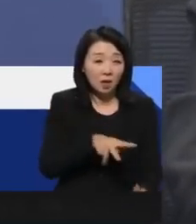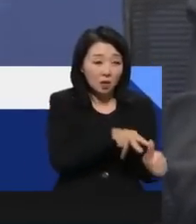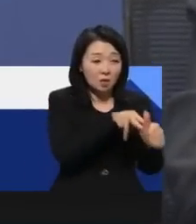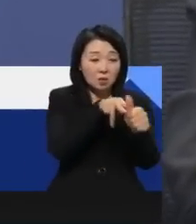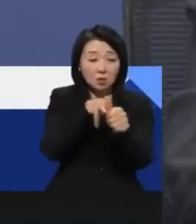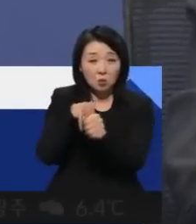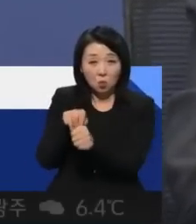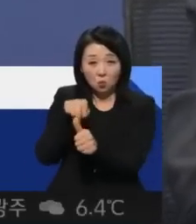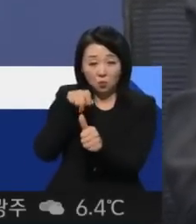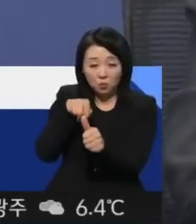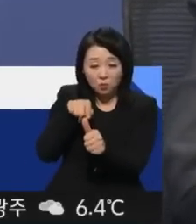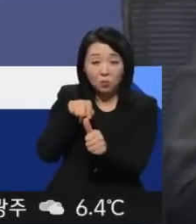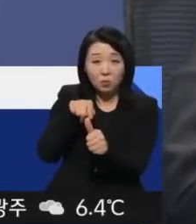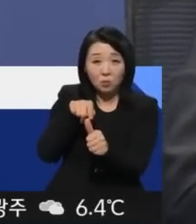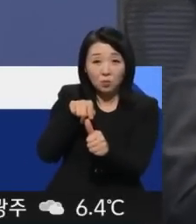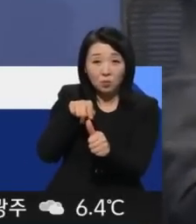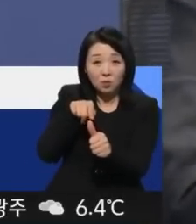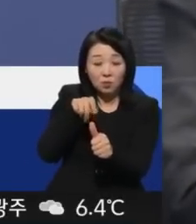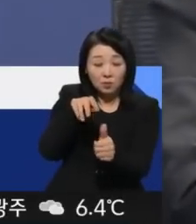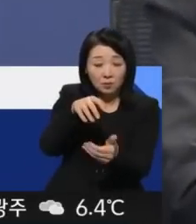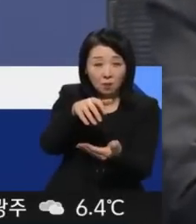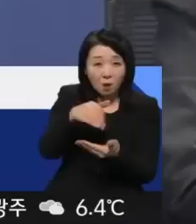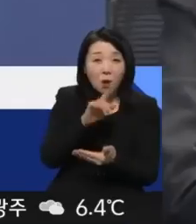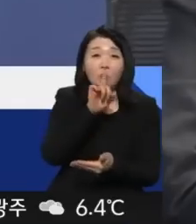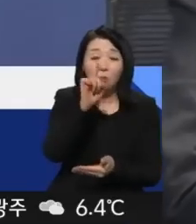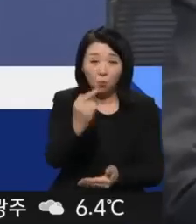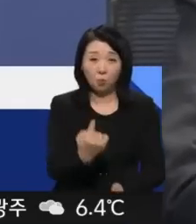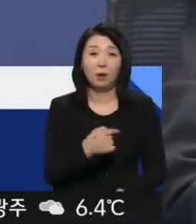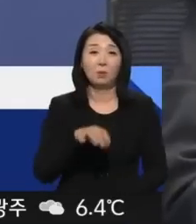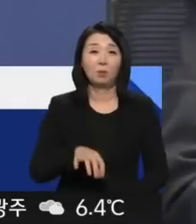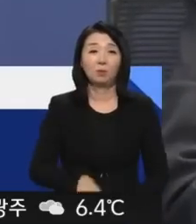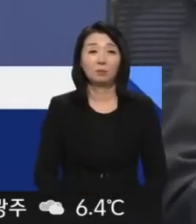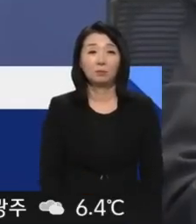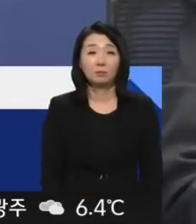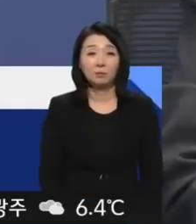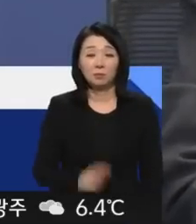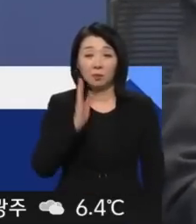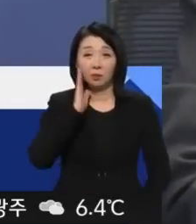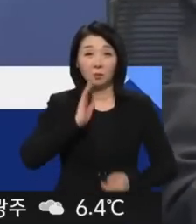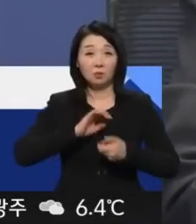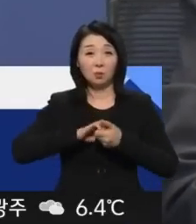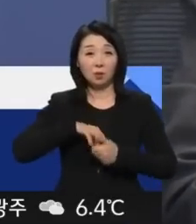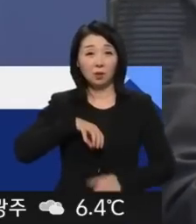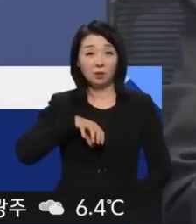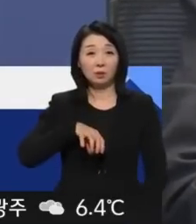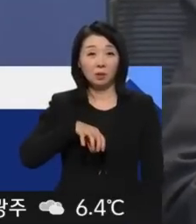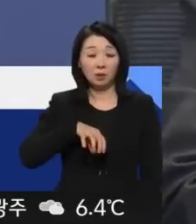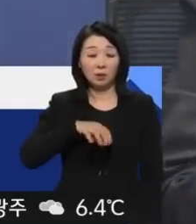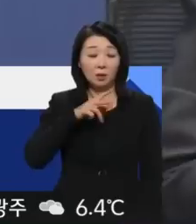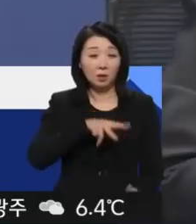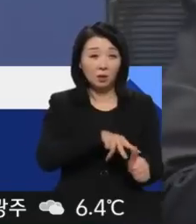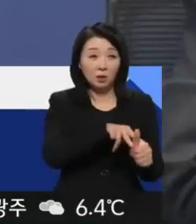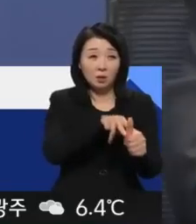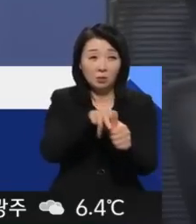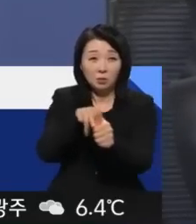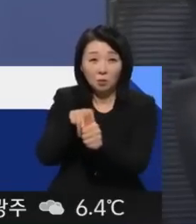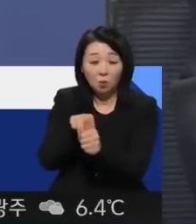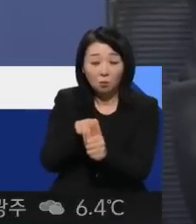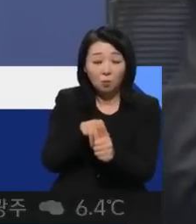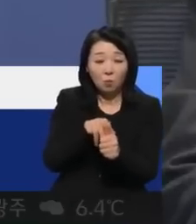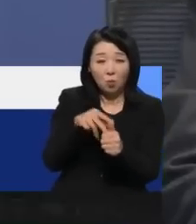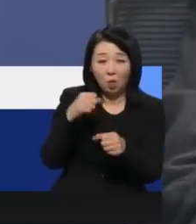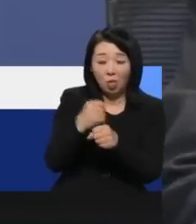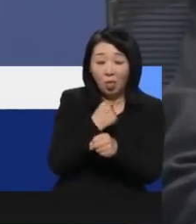정보와 첩보를 보고받는 곳입니다. 청와대가 정보나 첩보의 생산